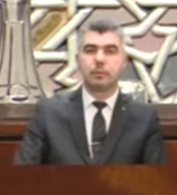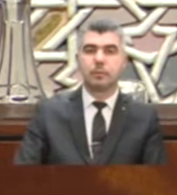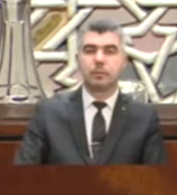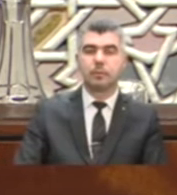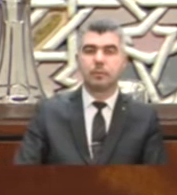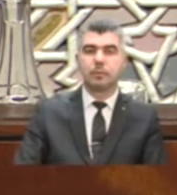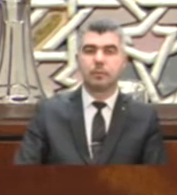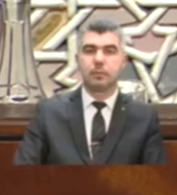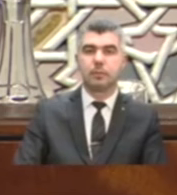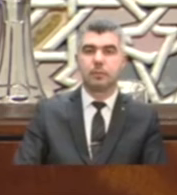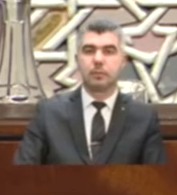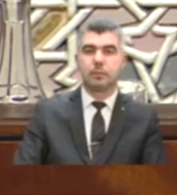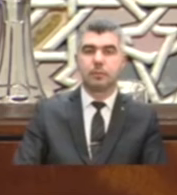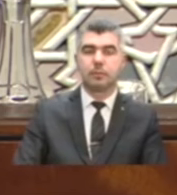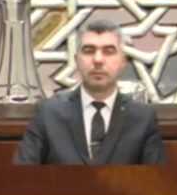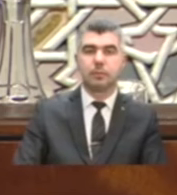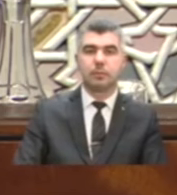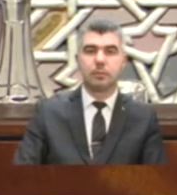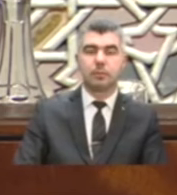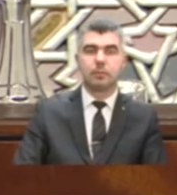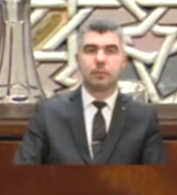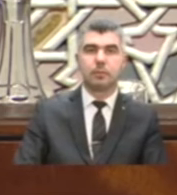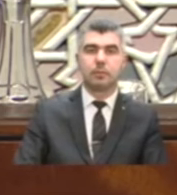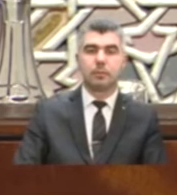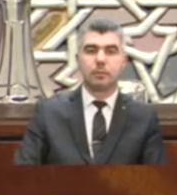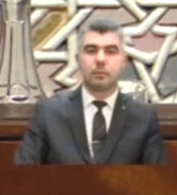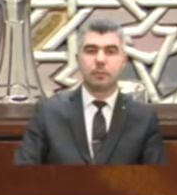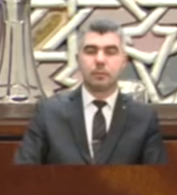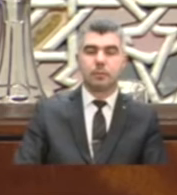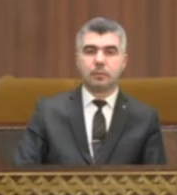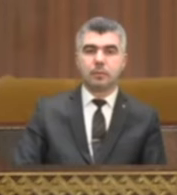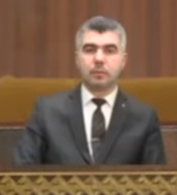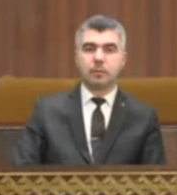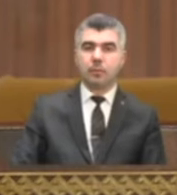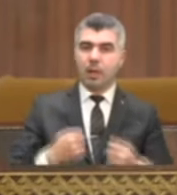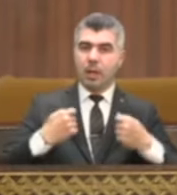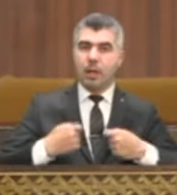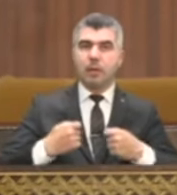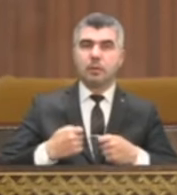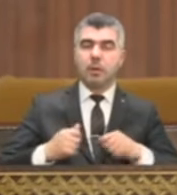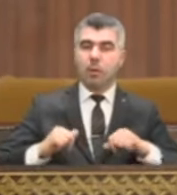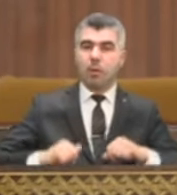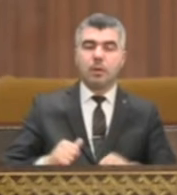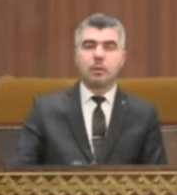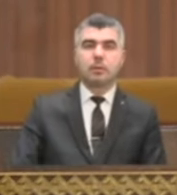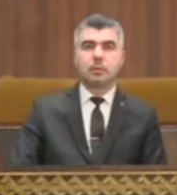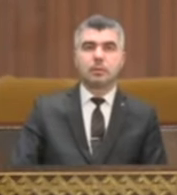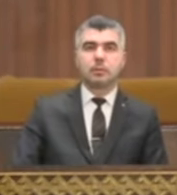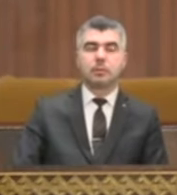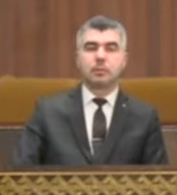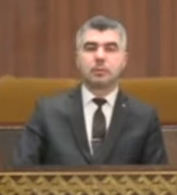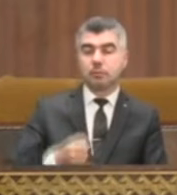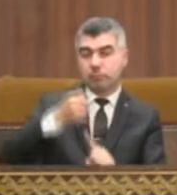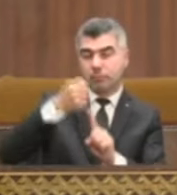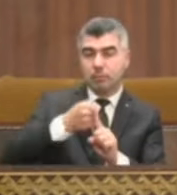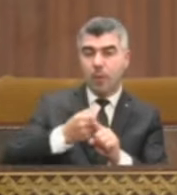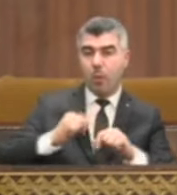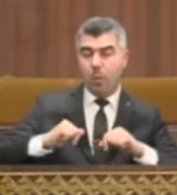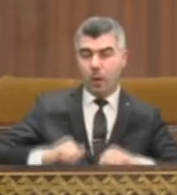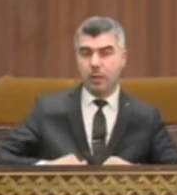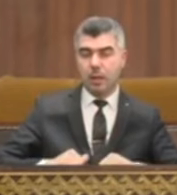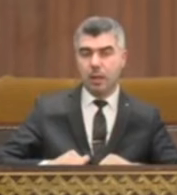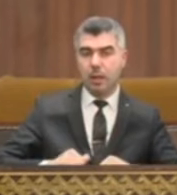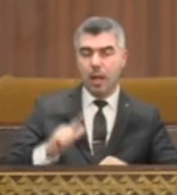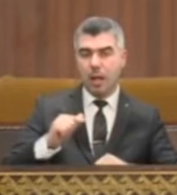السؤال. شكرا. تفضل السيد نائب. سيد الرئيس، سيد الوزير محترم، اشتغلت وزارتكم على